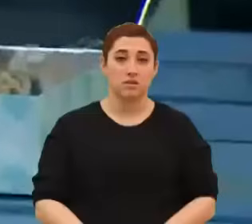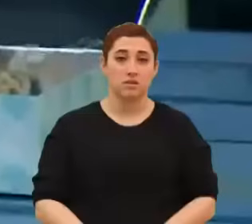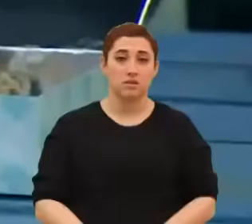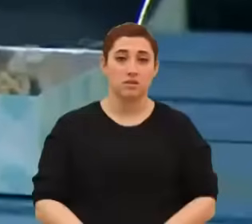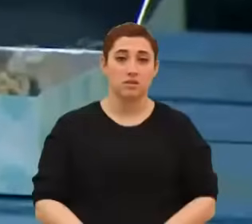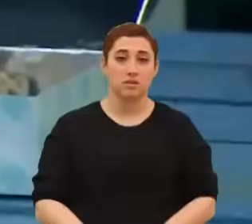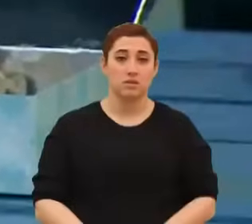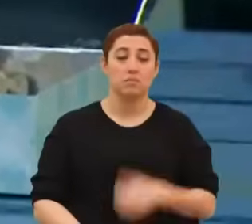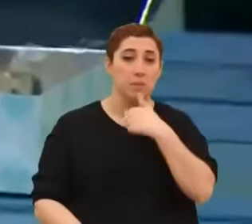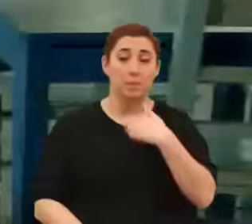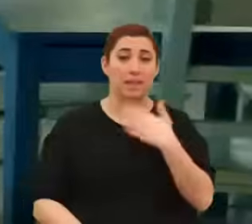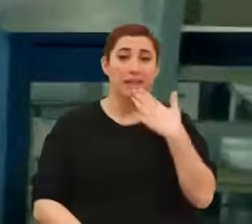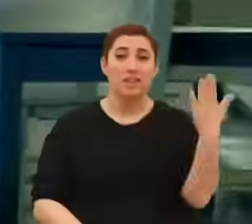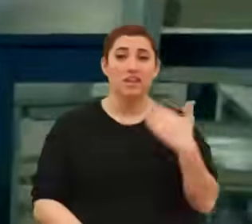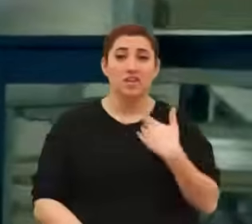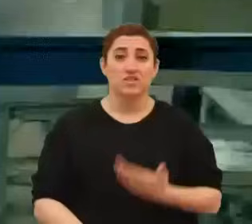Babama ne diyeceğim?